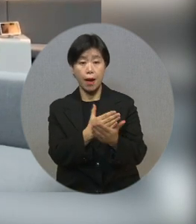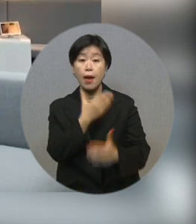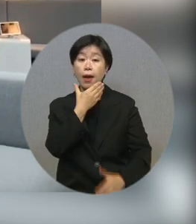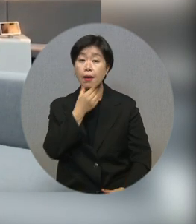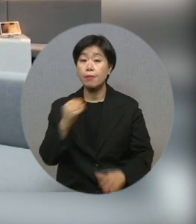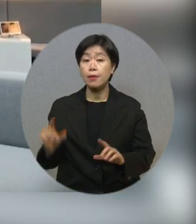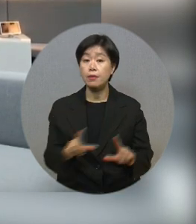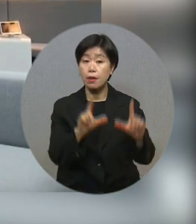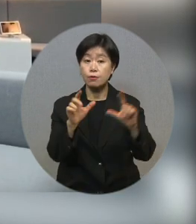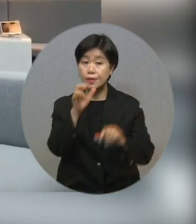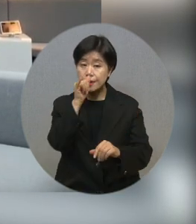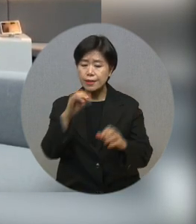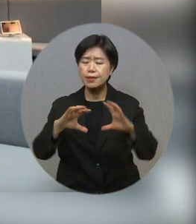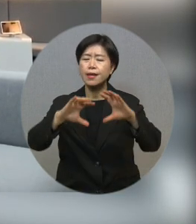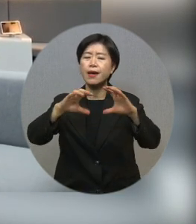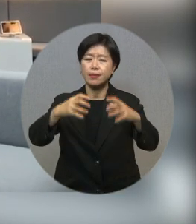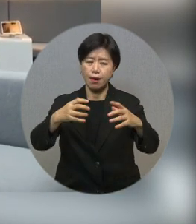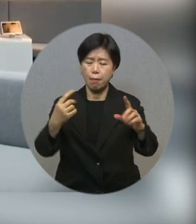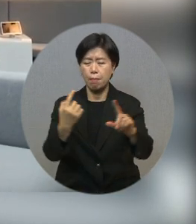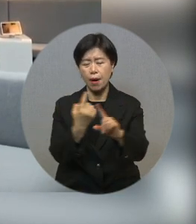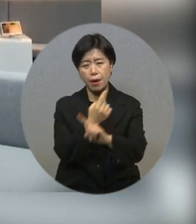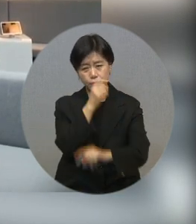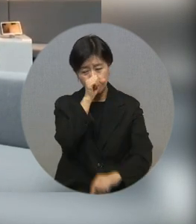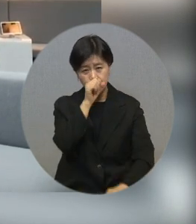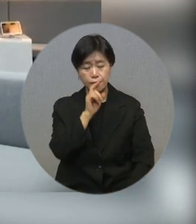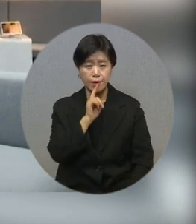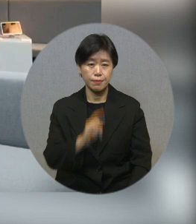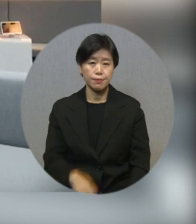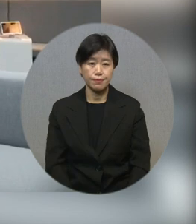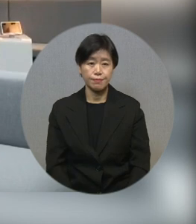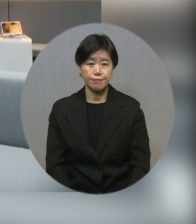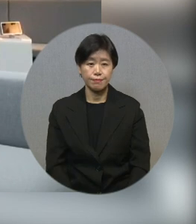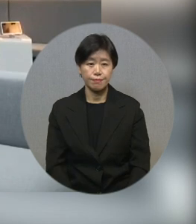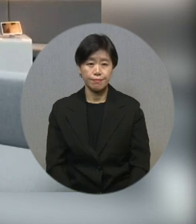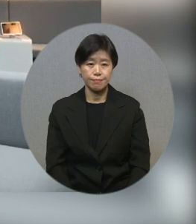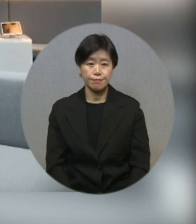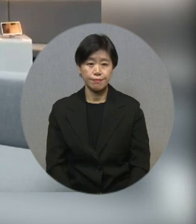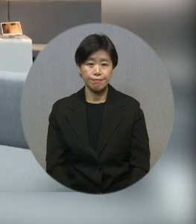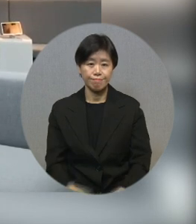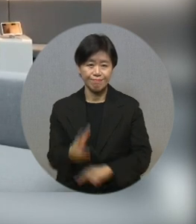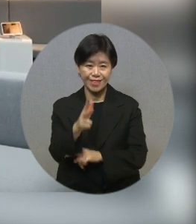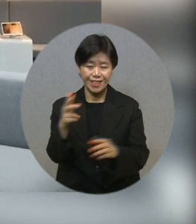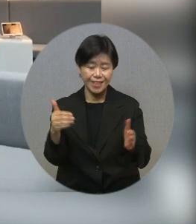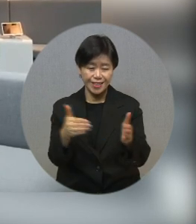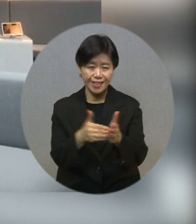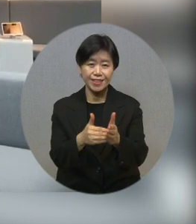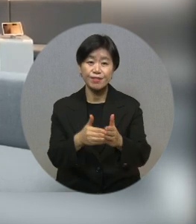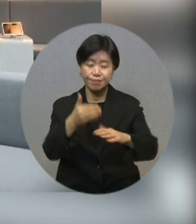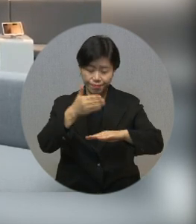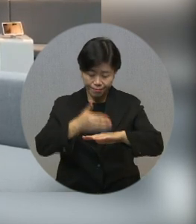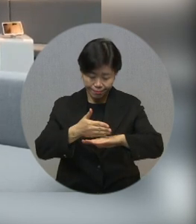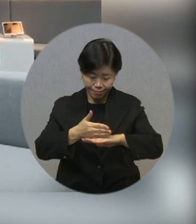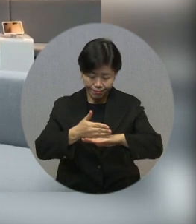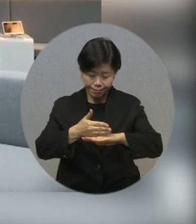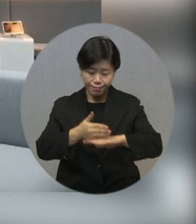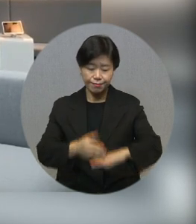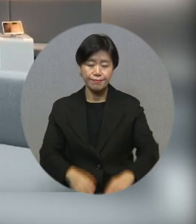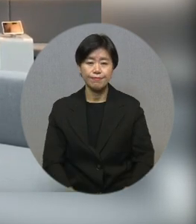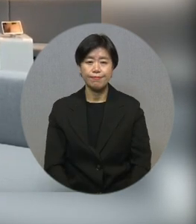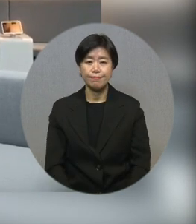행복하게 살 수 있는 세상이 되기를. 이상 로드마스터 닥터케였습니다. 감사합니다.